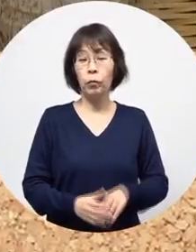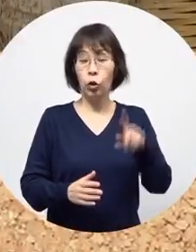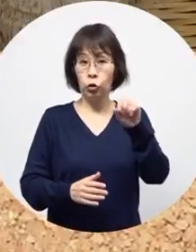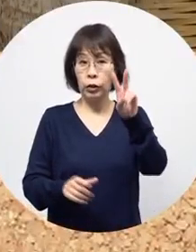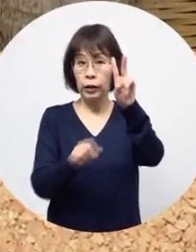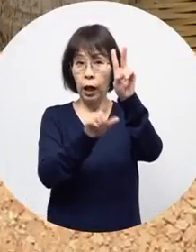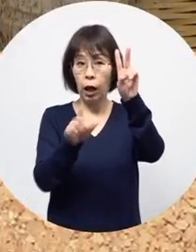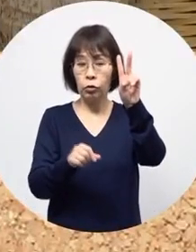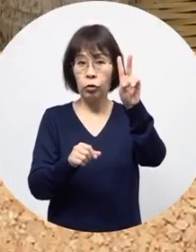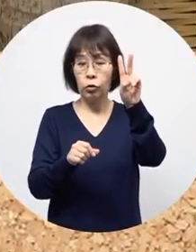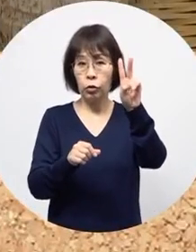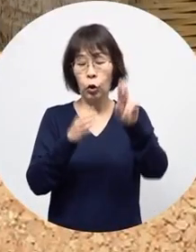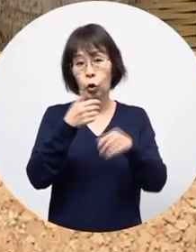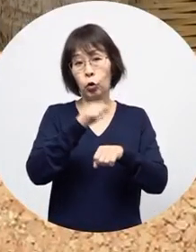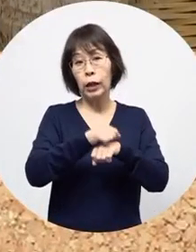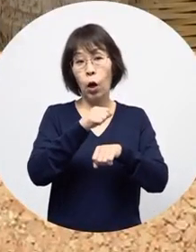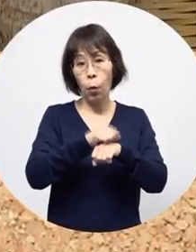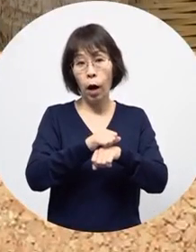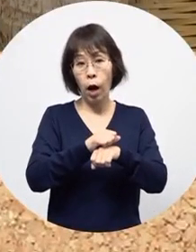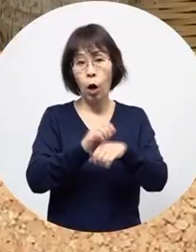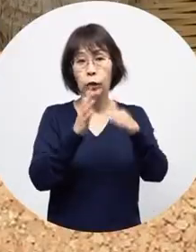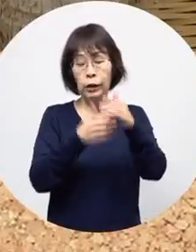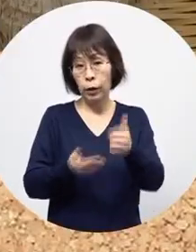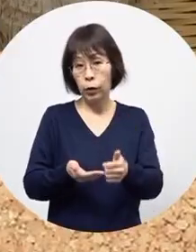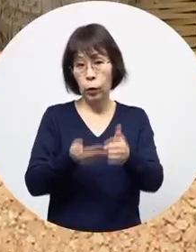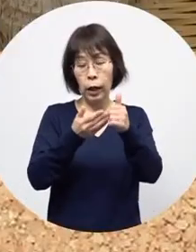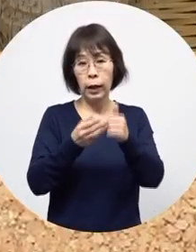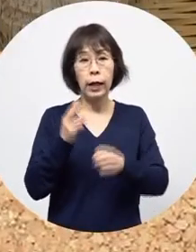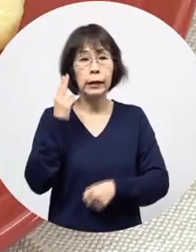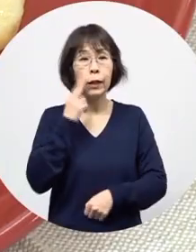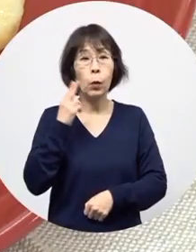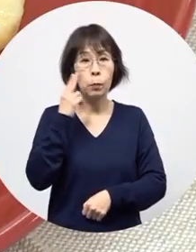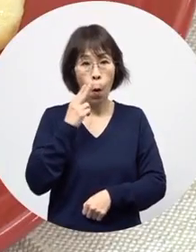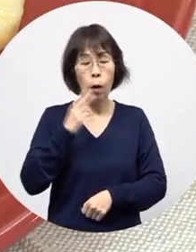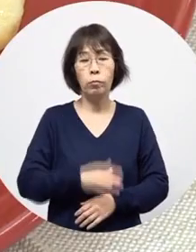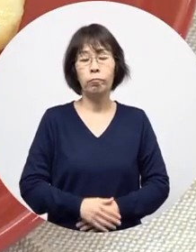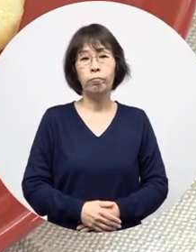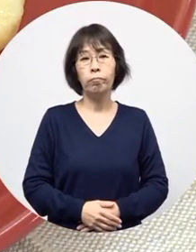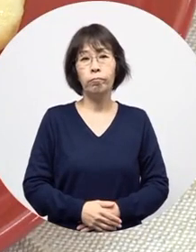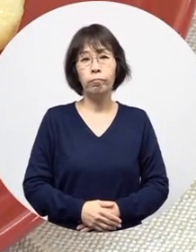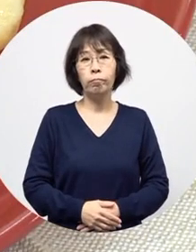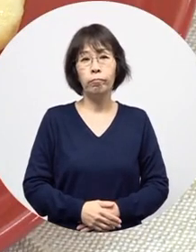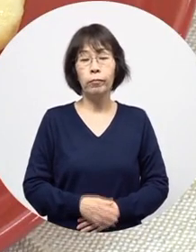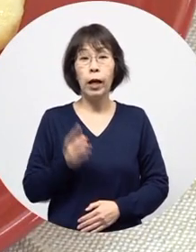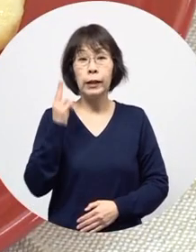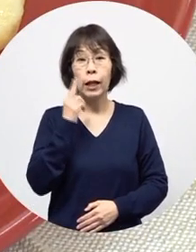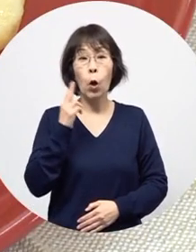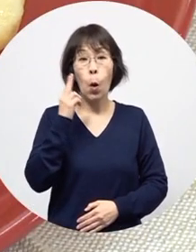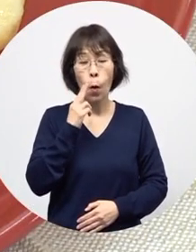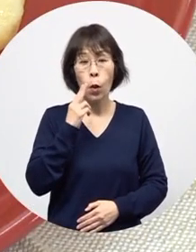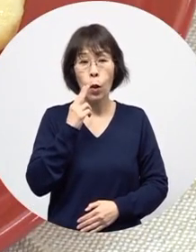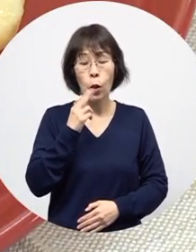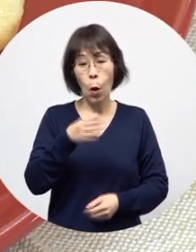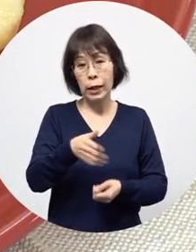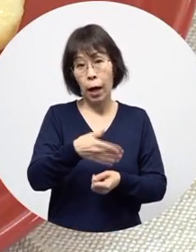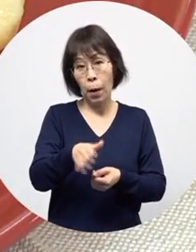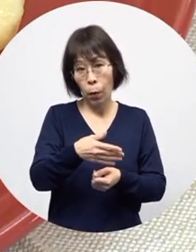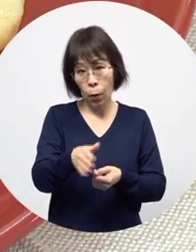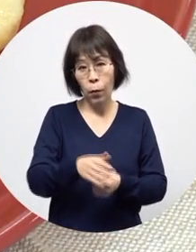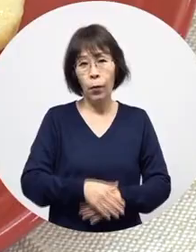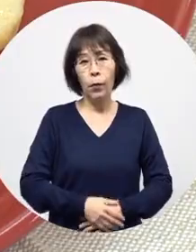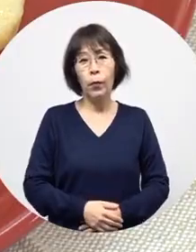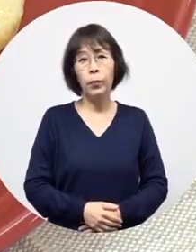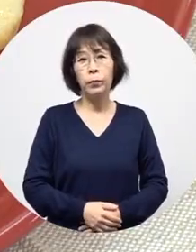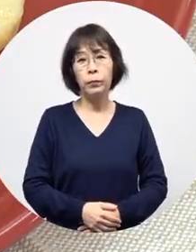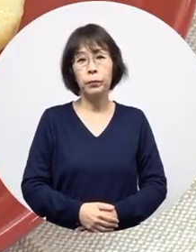はい、12月の食材は藤沢さんの里芋を使います。今回は里芋の炒め物です。